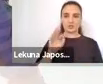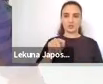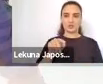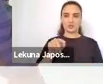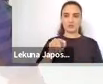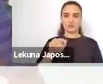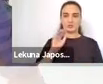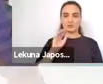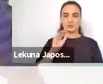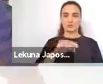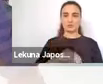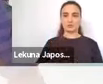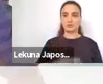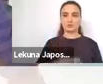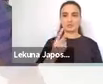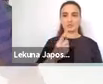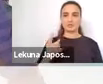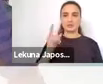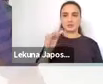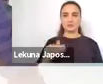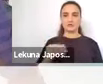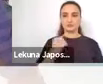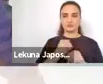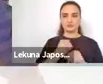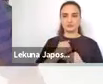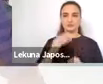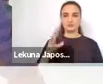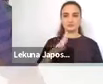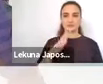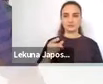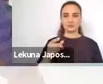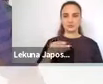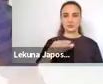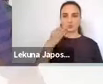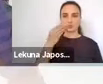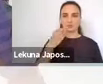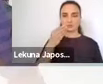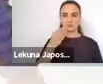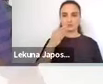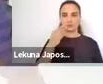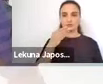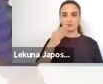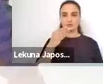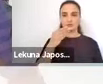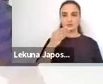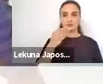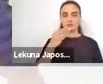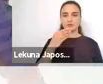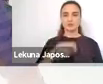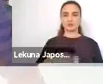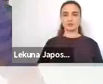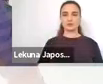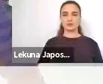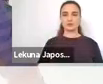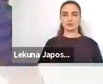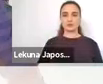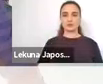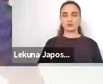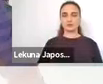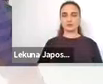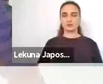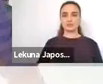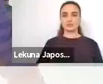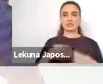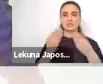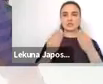როდესაც ერთ-ერთი ბავშვი აკეთებდა სუპს. წვნიანს აკეთებდა და აი სათამაშოები